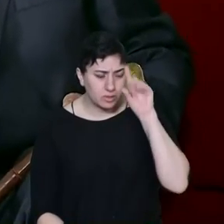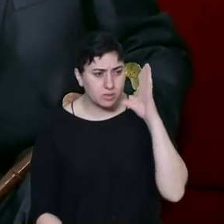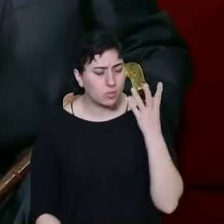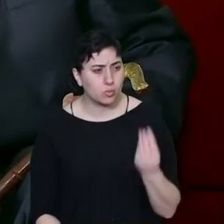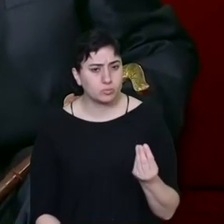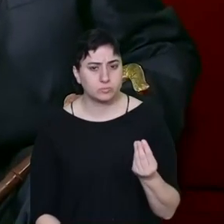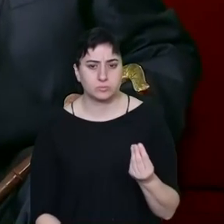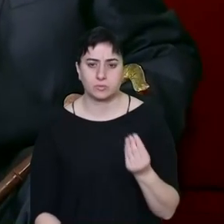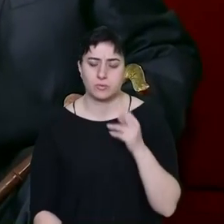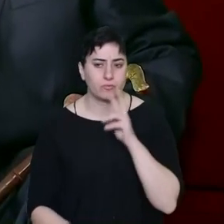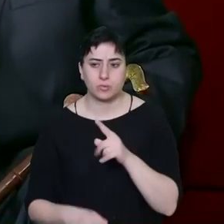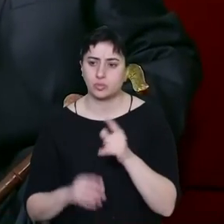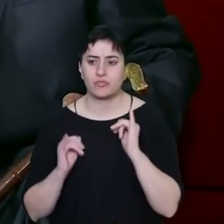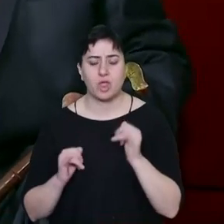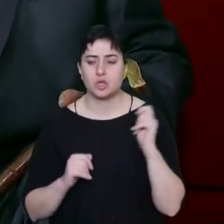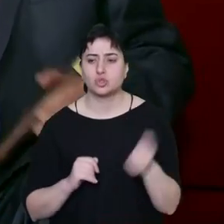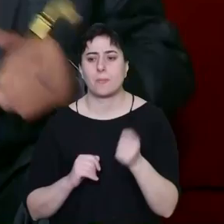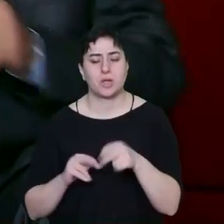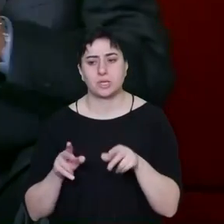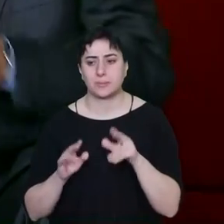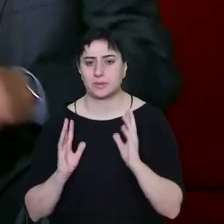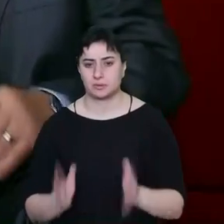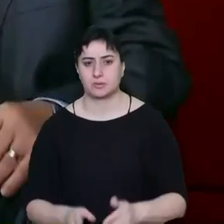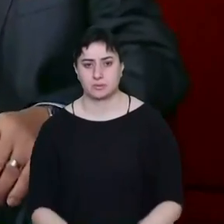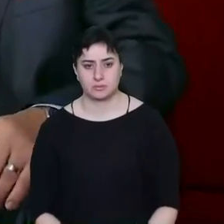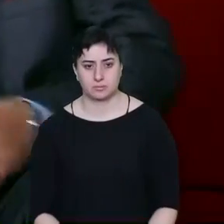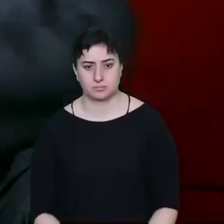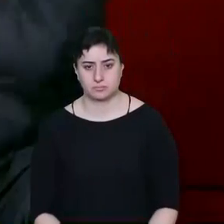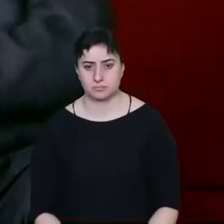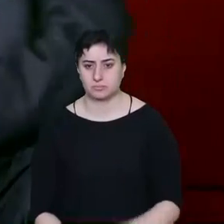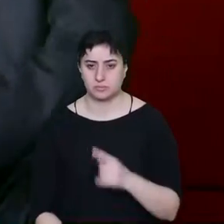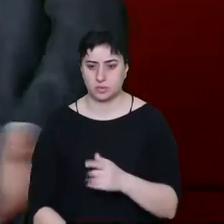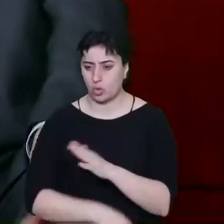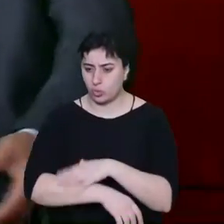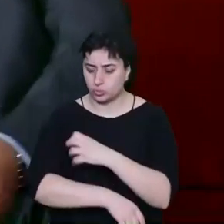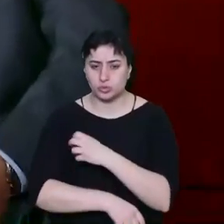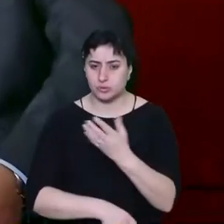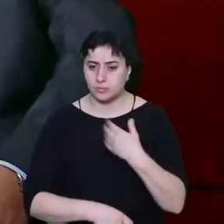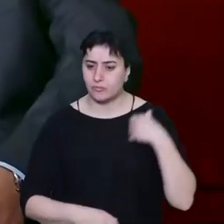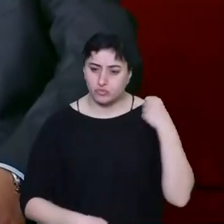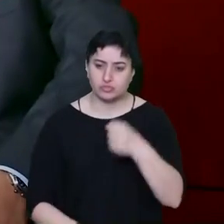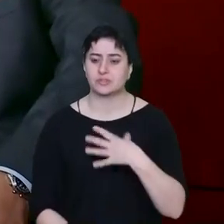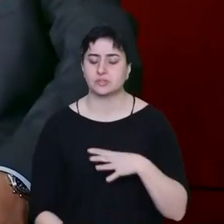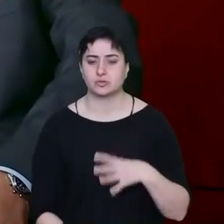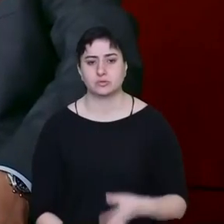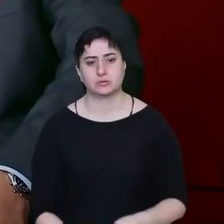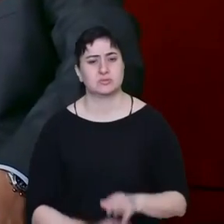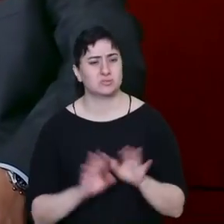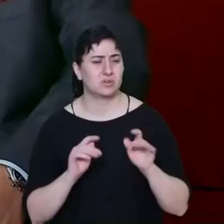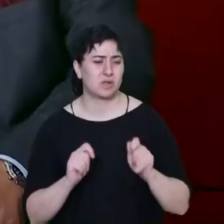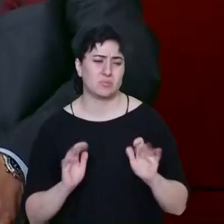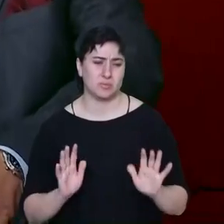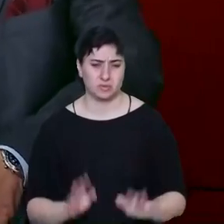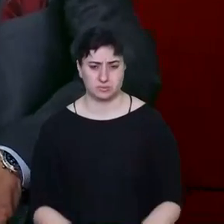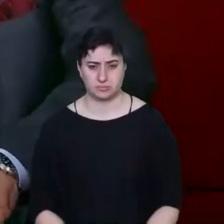bu oğlan. Vallahi tam sopalık ya. Tam sopalık ya. Sen de kolumu tutuyorsun. Bıraksana patlatayım şuna iki tane daha. Ay yapma kim